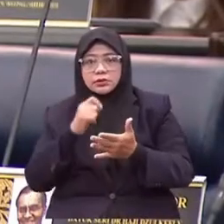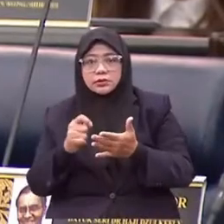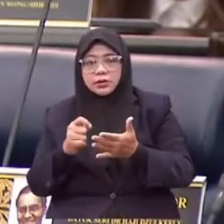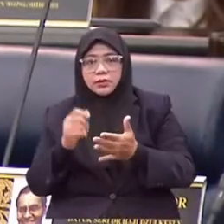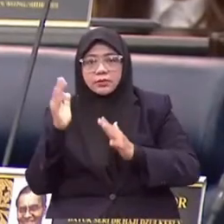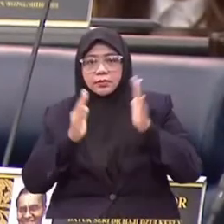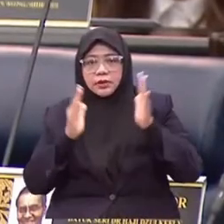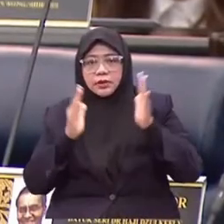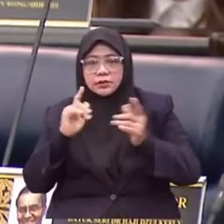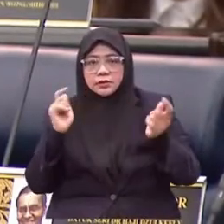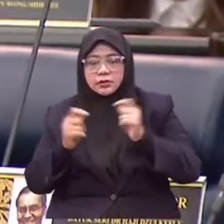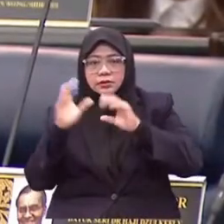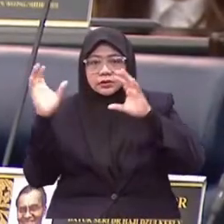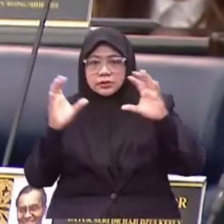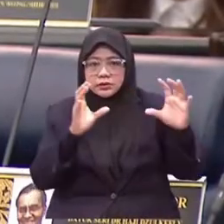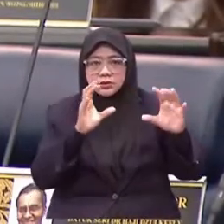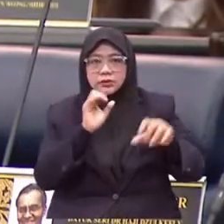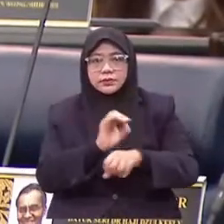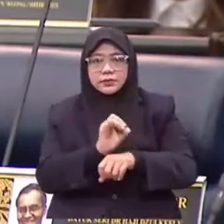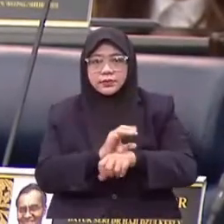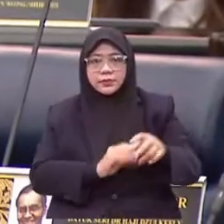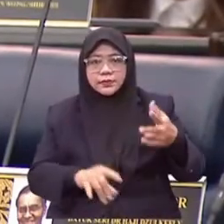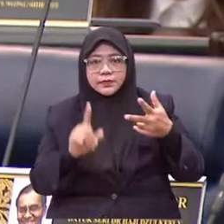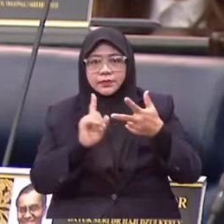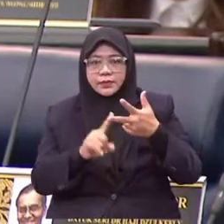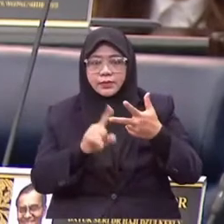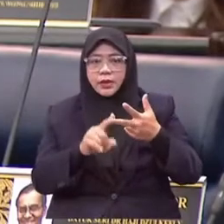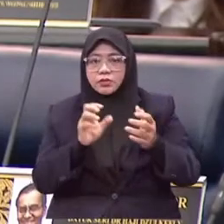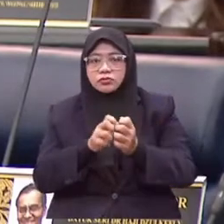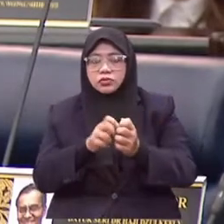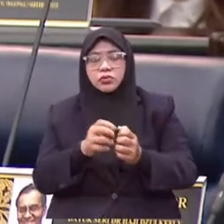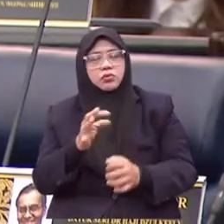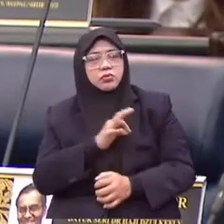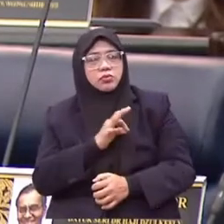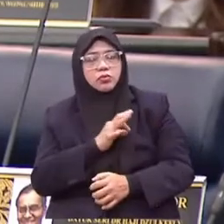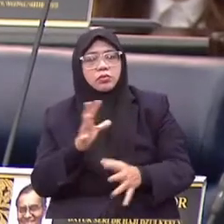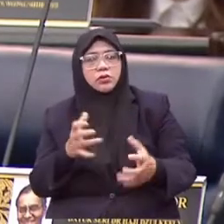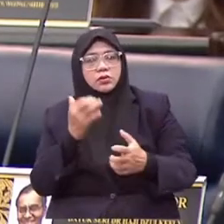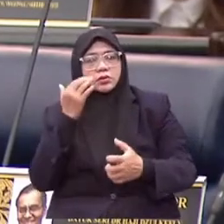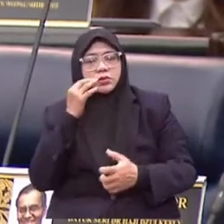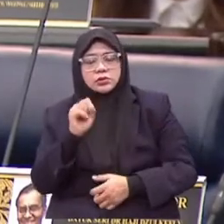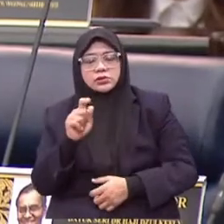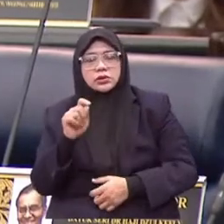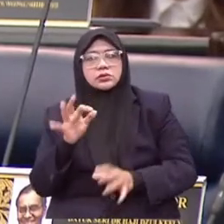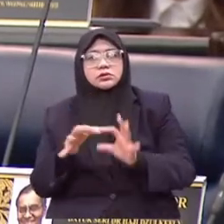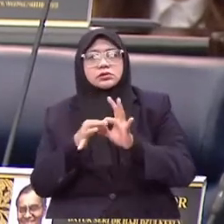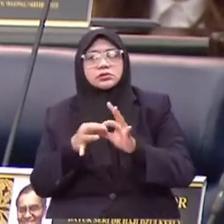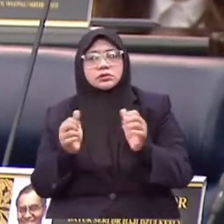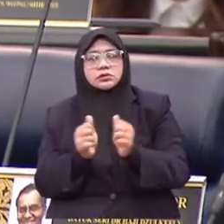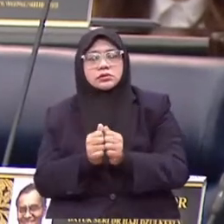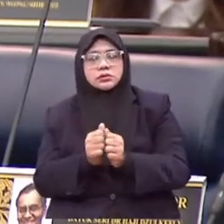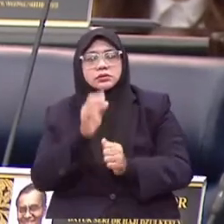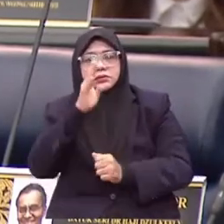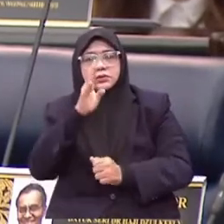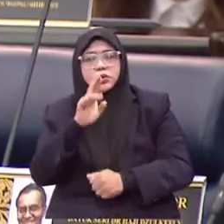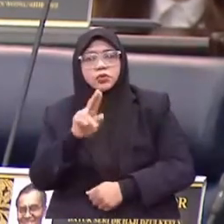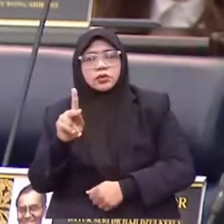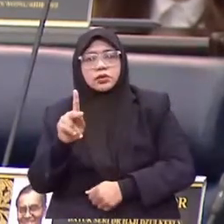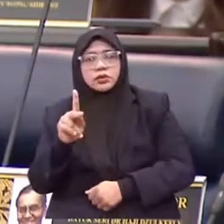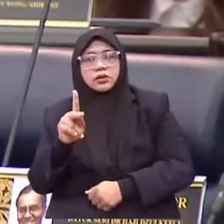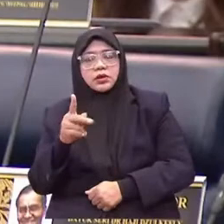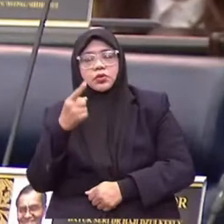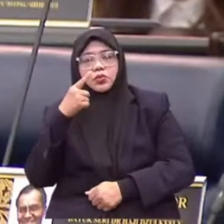Malaysia Selain itu Pucung juga ingin mendapat situs terkini kerjasama di bawah ini